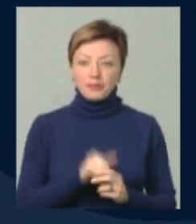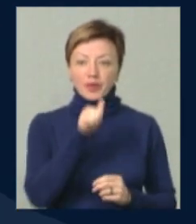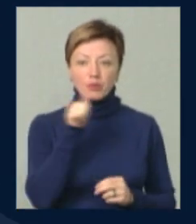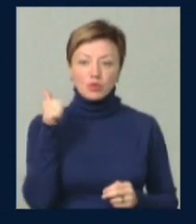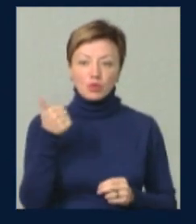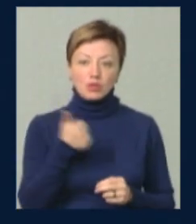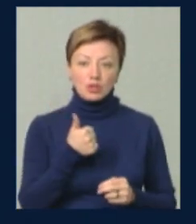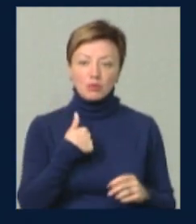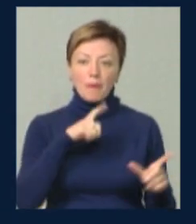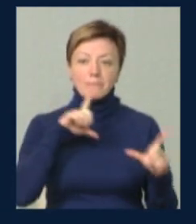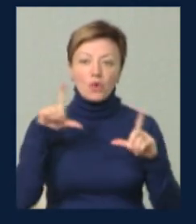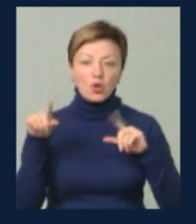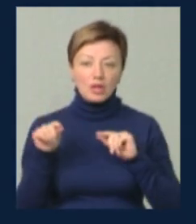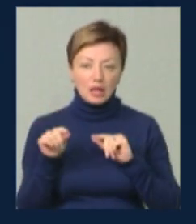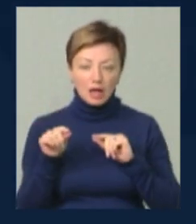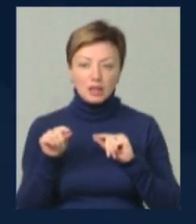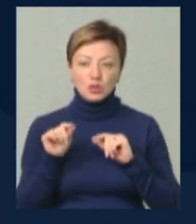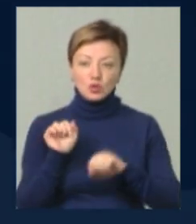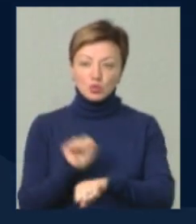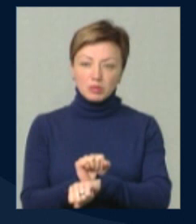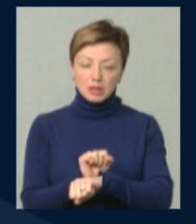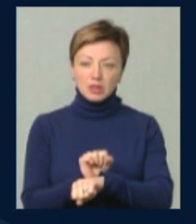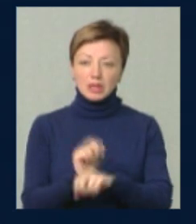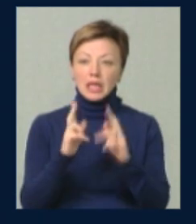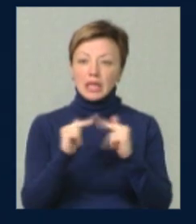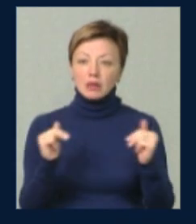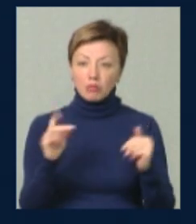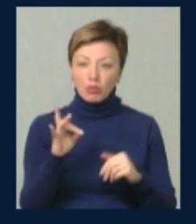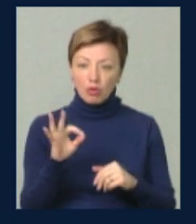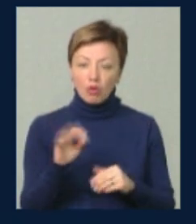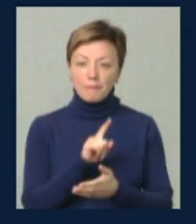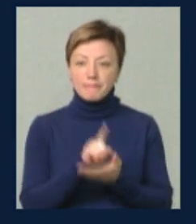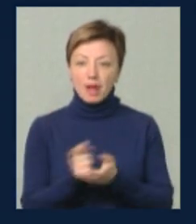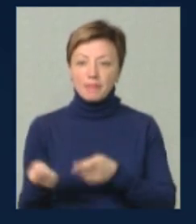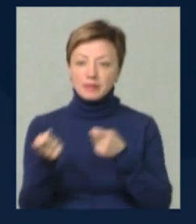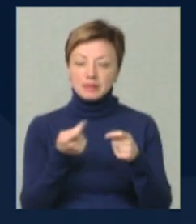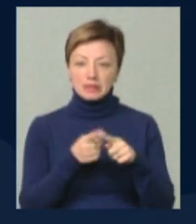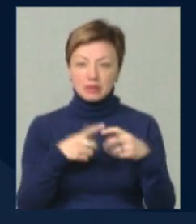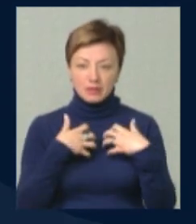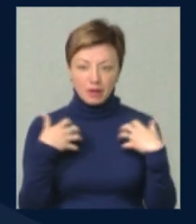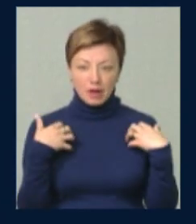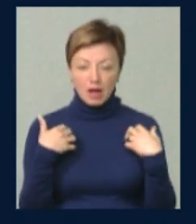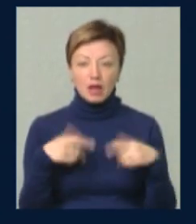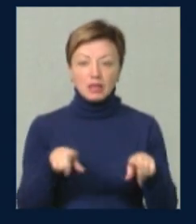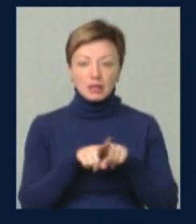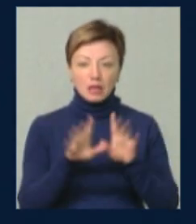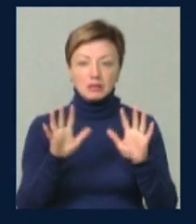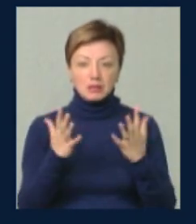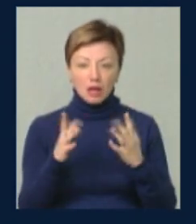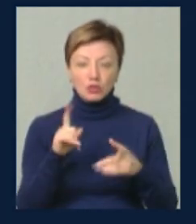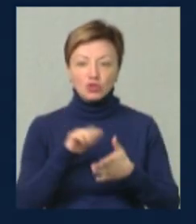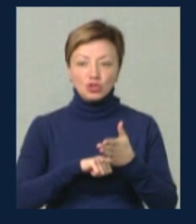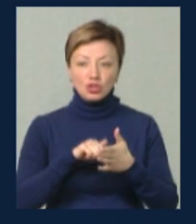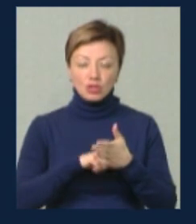Минулого тижня ми поїхали, зупинилися у Дніпрі, куди нам мали перевезти цих звірів. Але так сталося, що